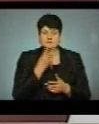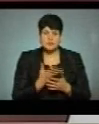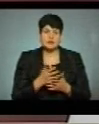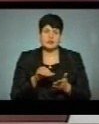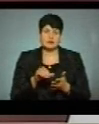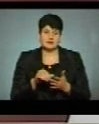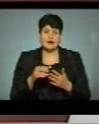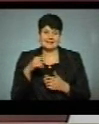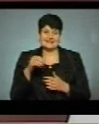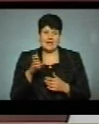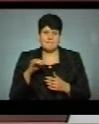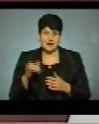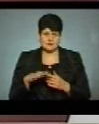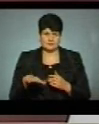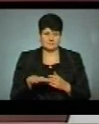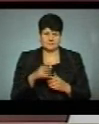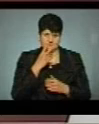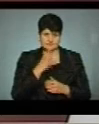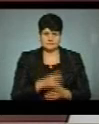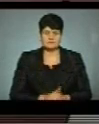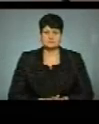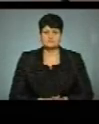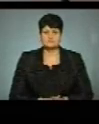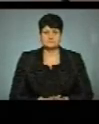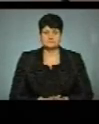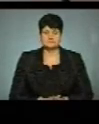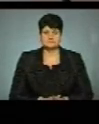боїв на Дебальцевському плацдармі, бачила Богдана Сарабун.